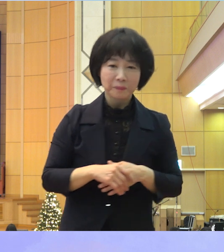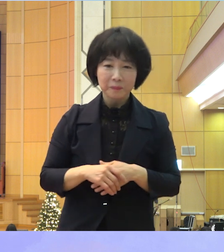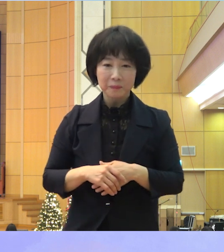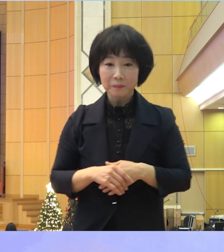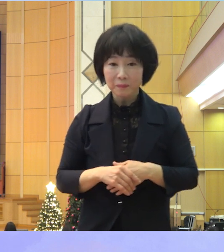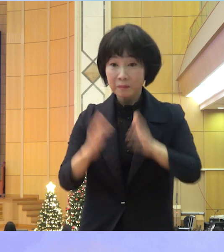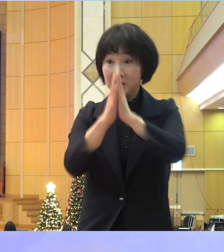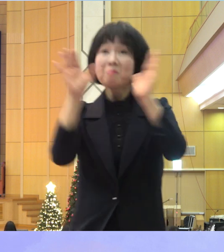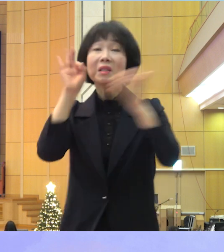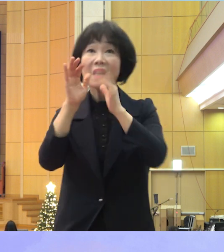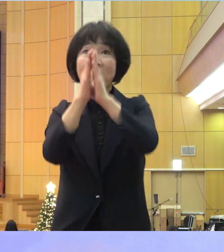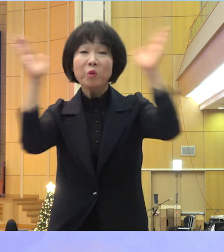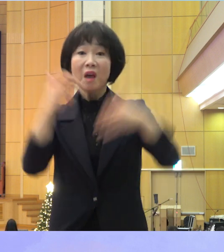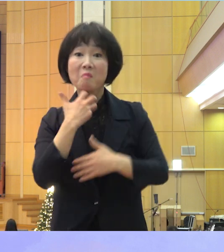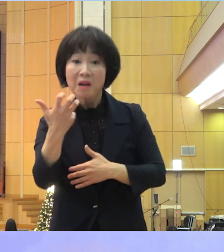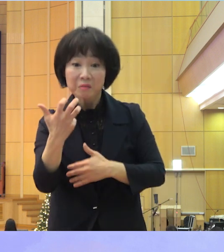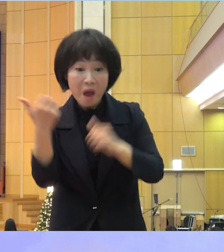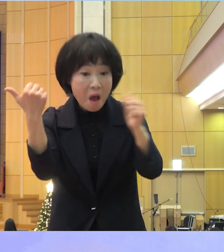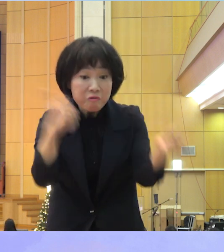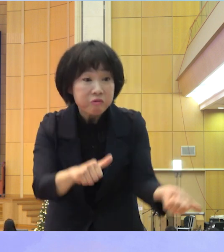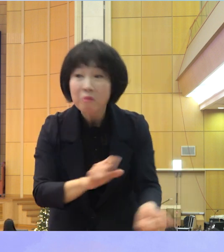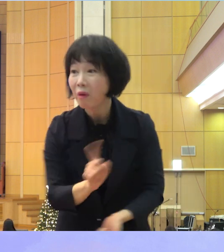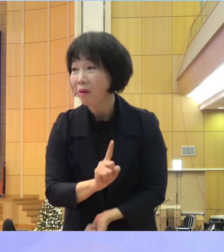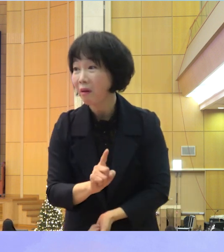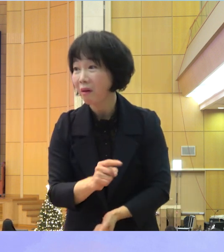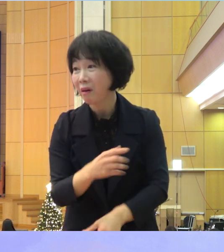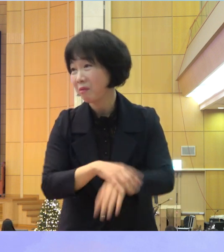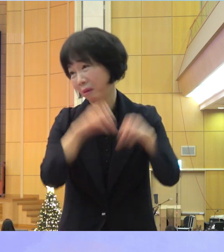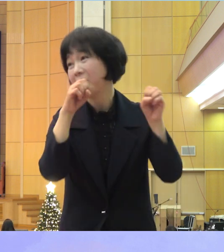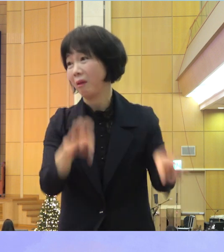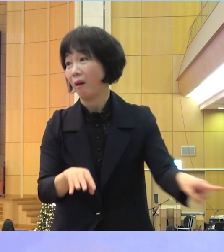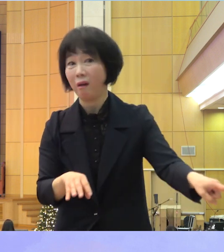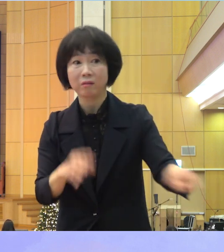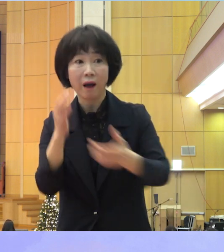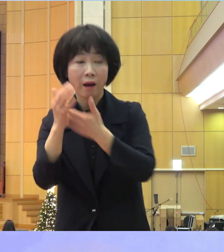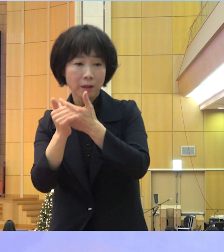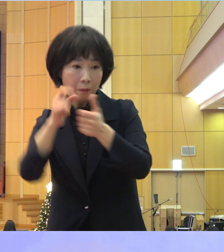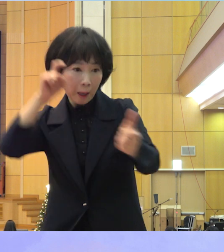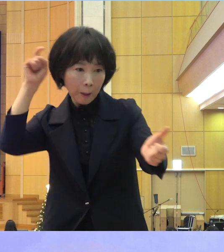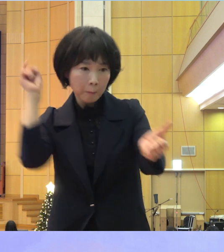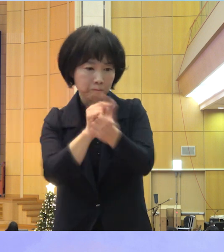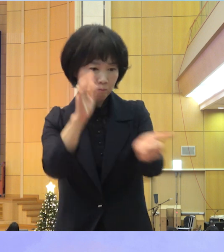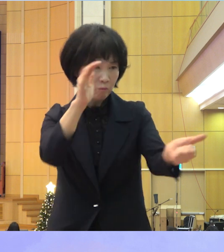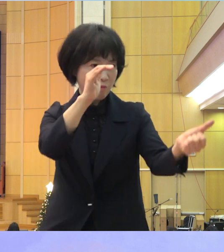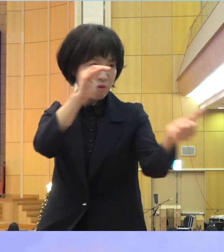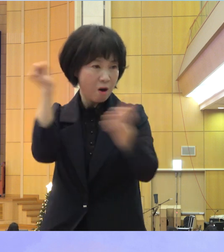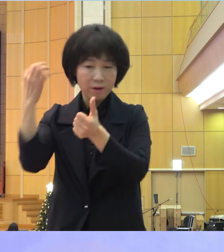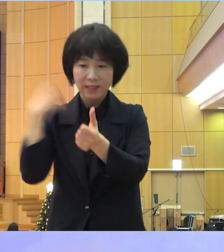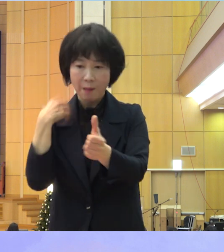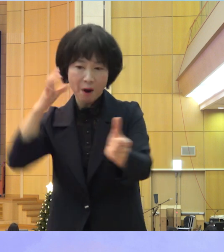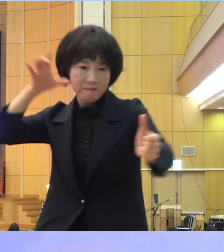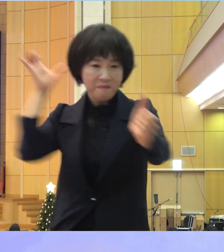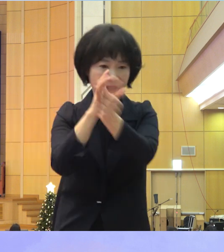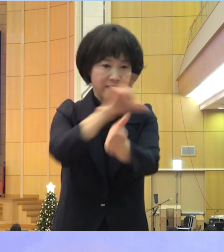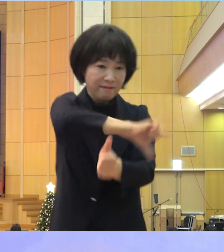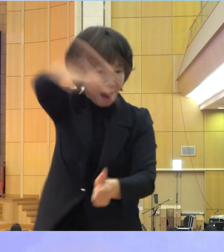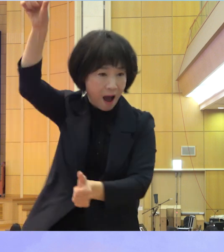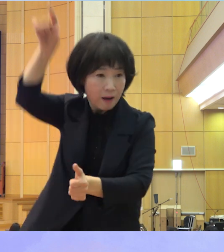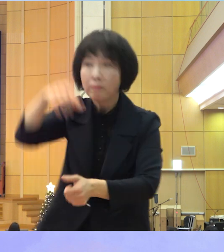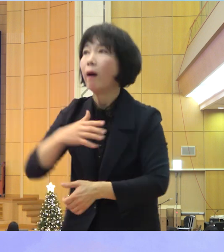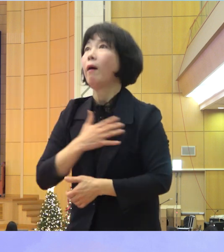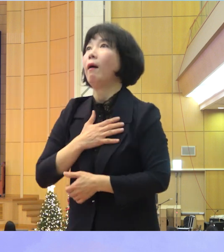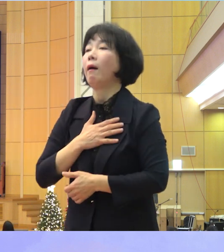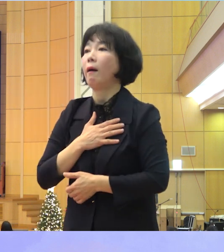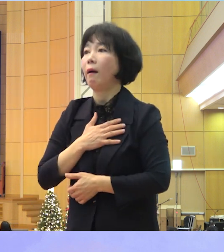없어. 다른 인생과 똑같이 그냥 흙으로 왔다가 흙으로 돌아간 것밖에 없는데,